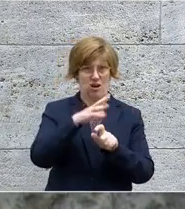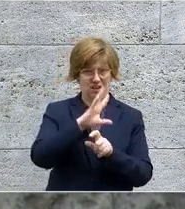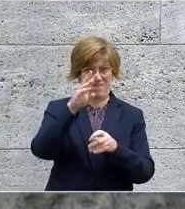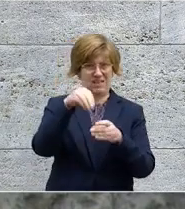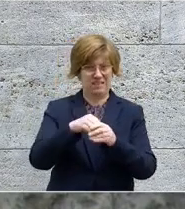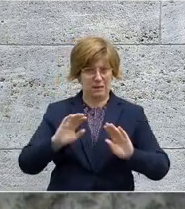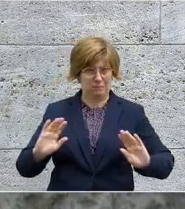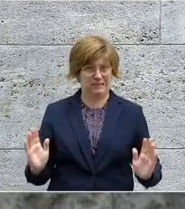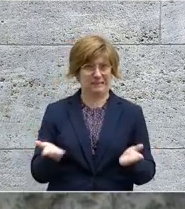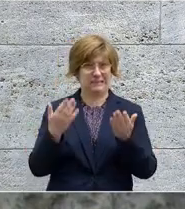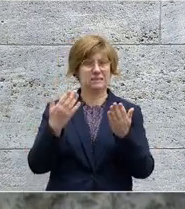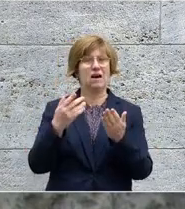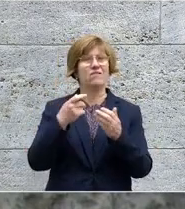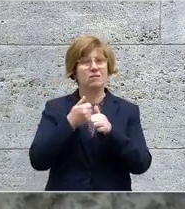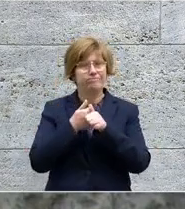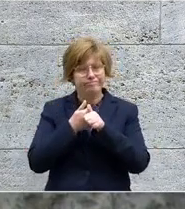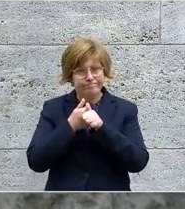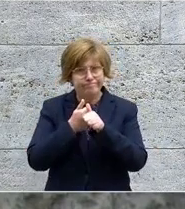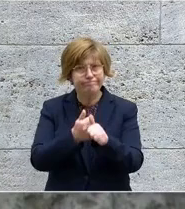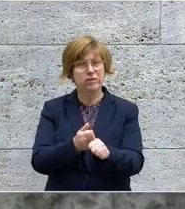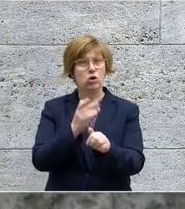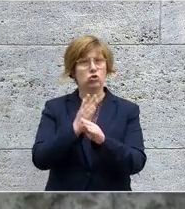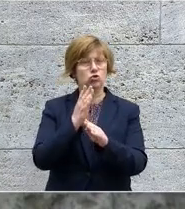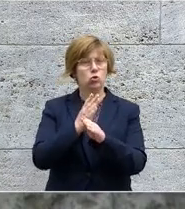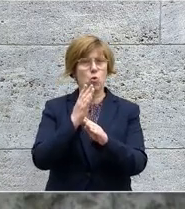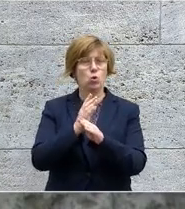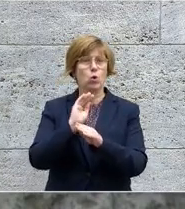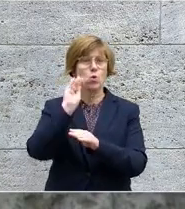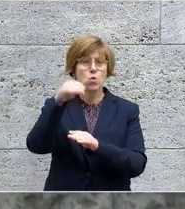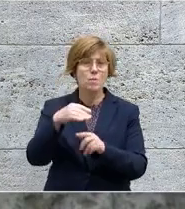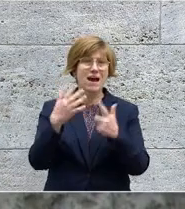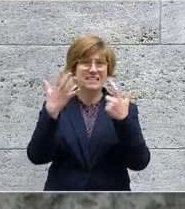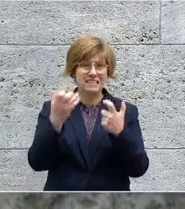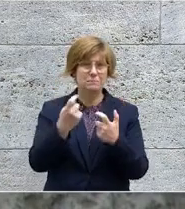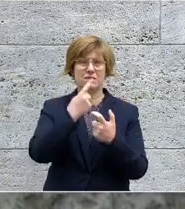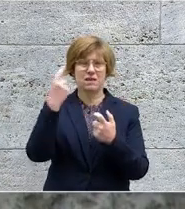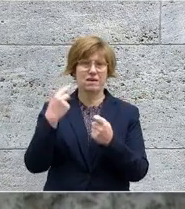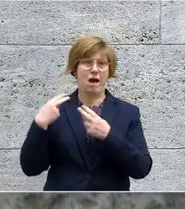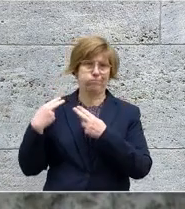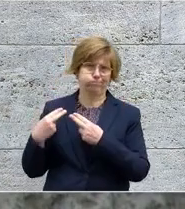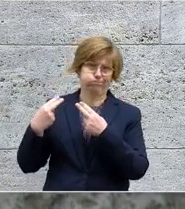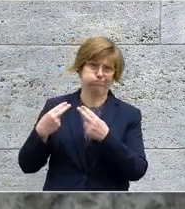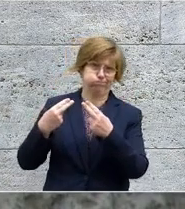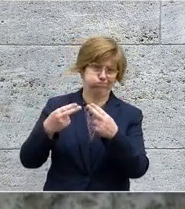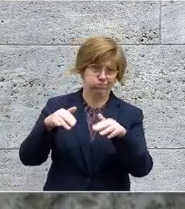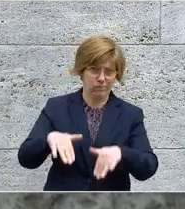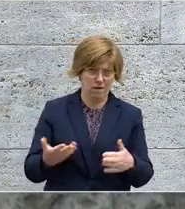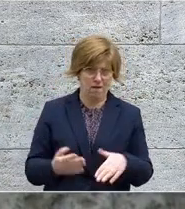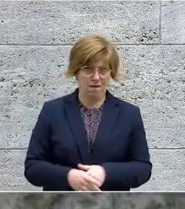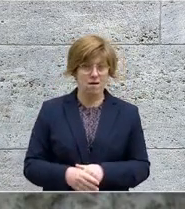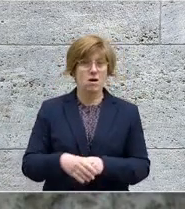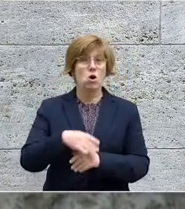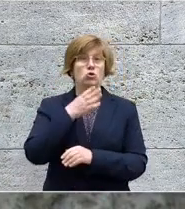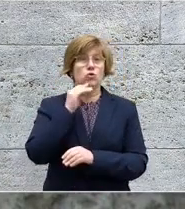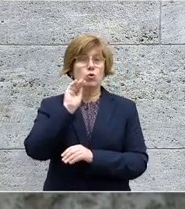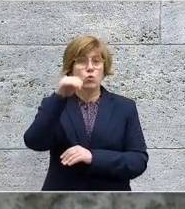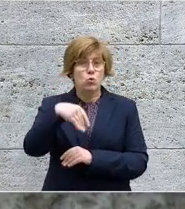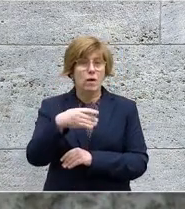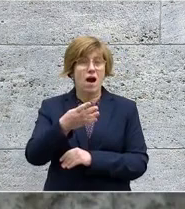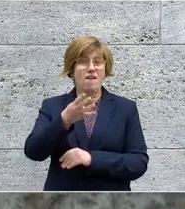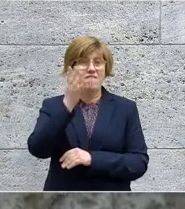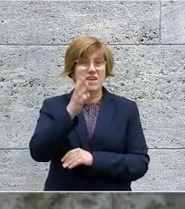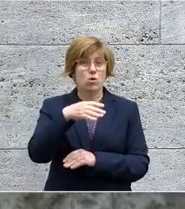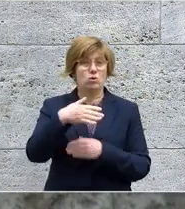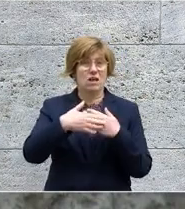kam, folgt ihrerseits bereits einer über 70-jährigen Tradition. Umso schöner, dass weit über